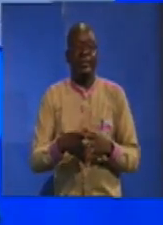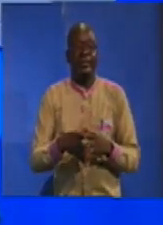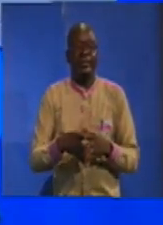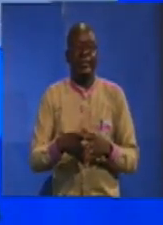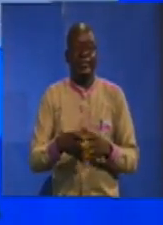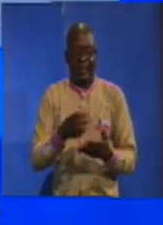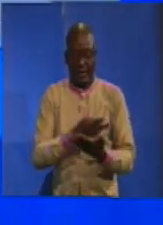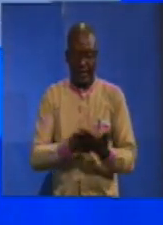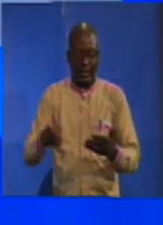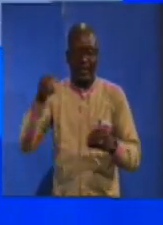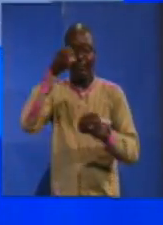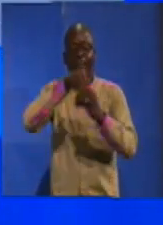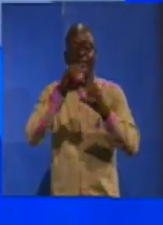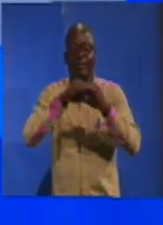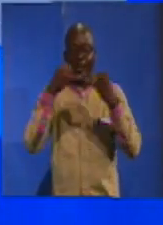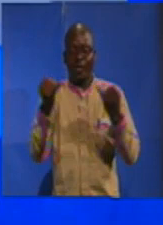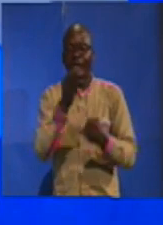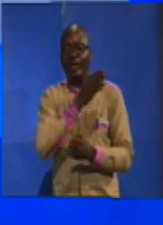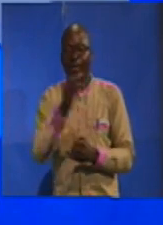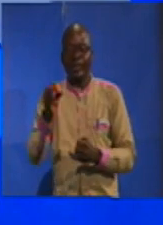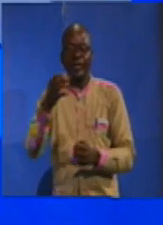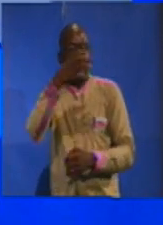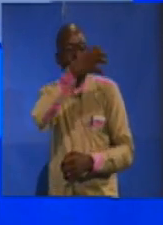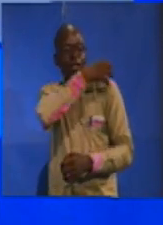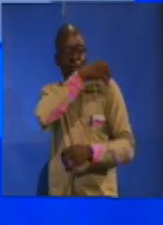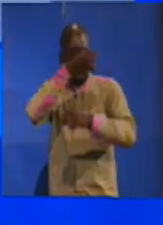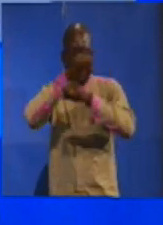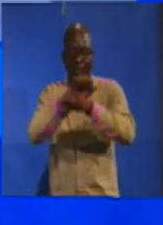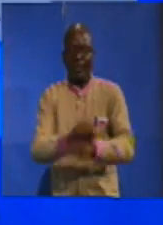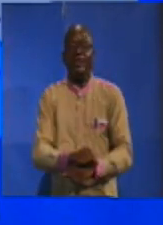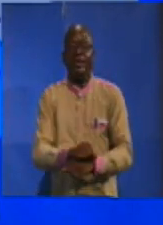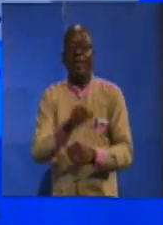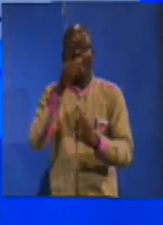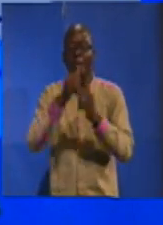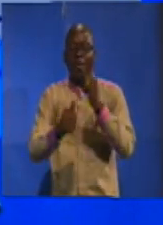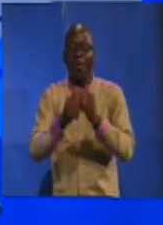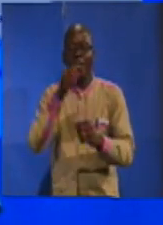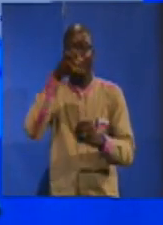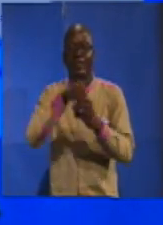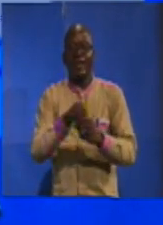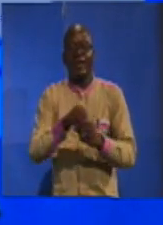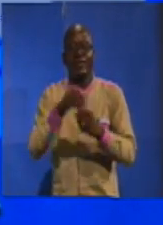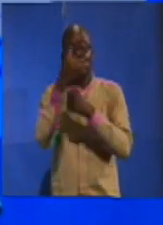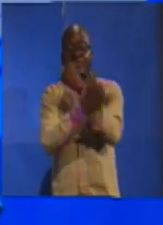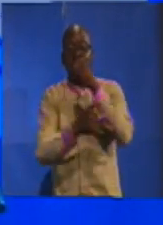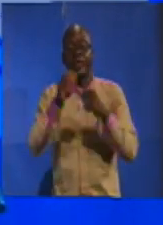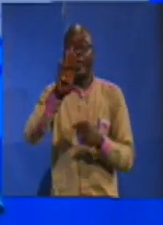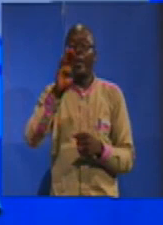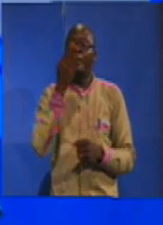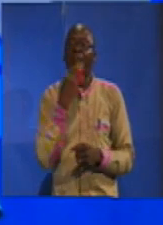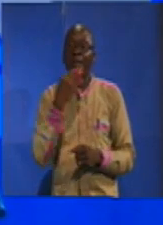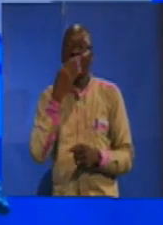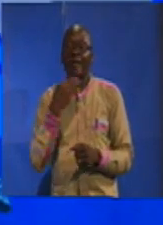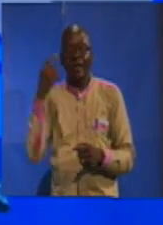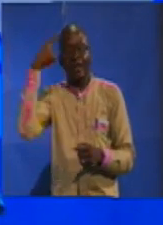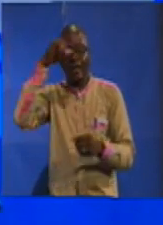À lire dans les quotidiens burkinabés pour finir, la chefferie coutumière a polémique dans le canton de Banfora et le verdict